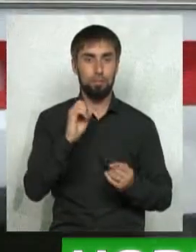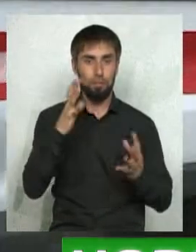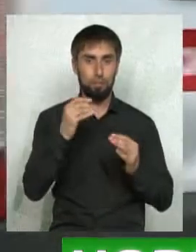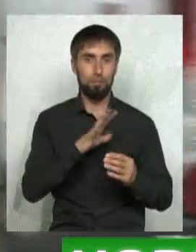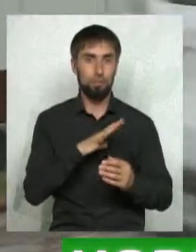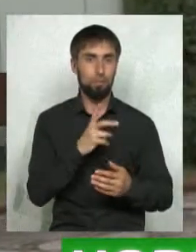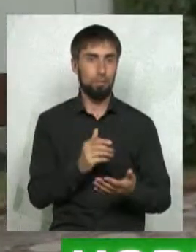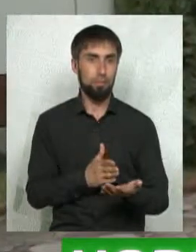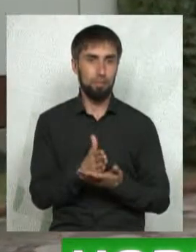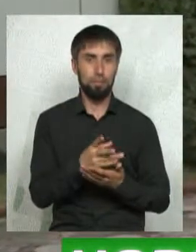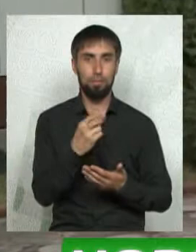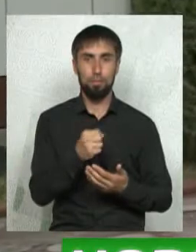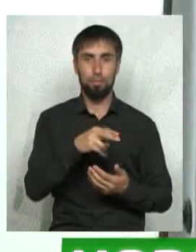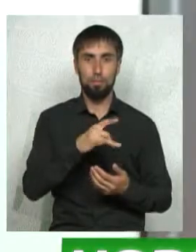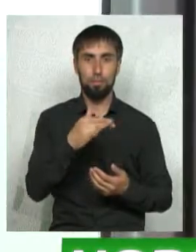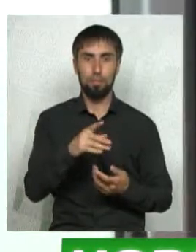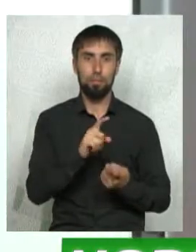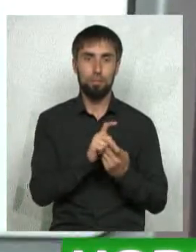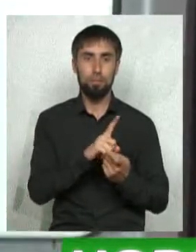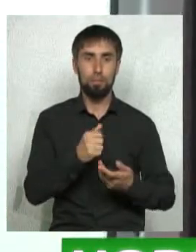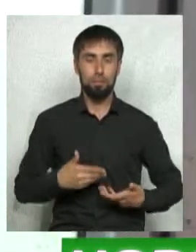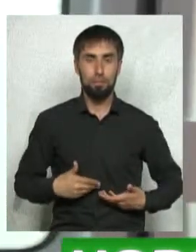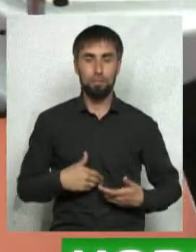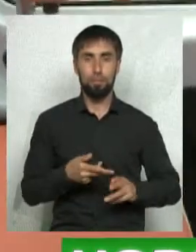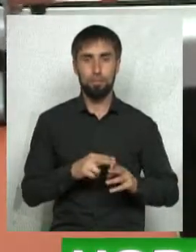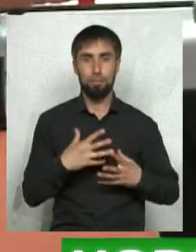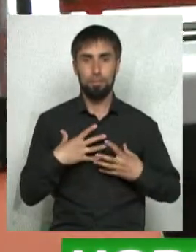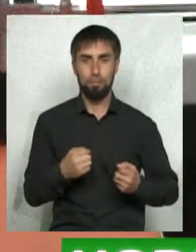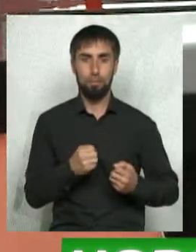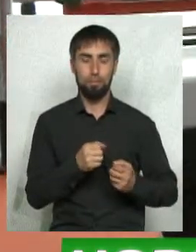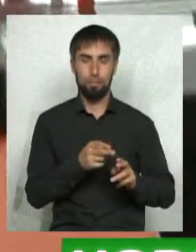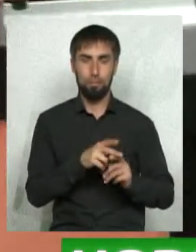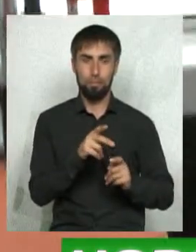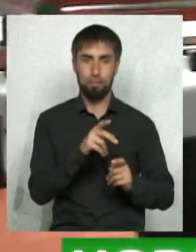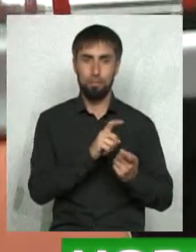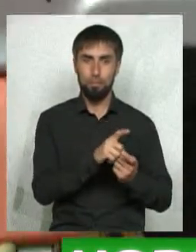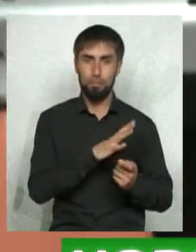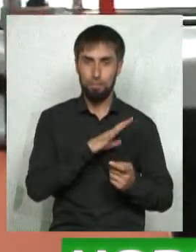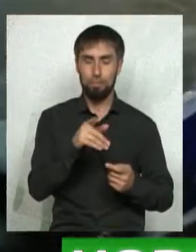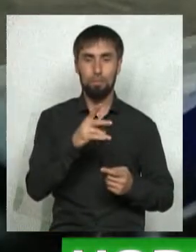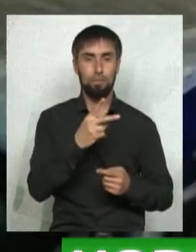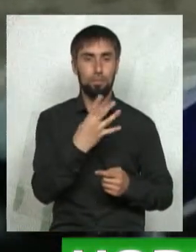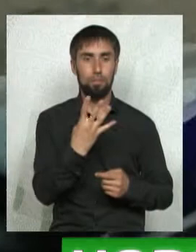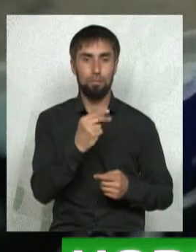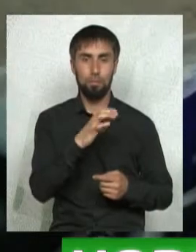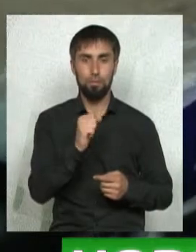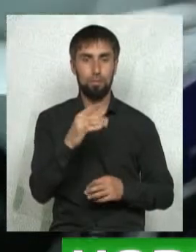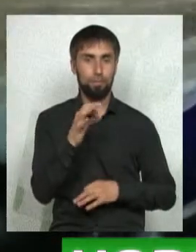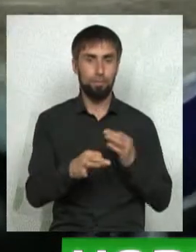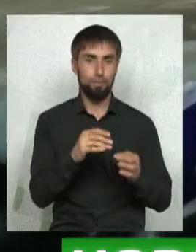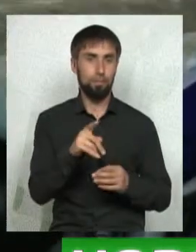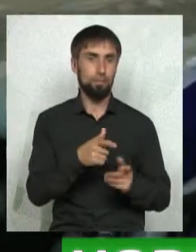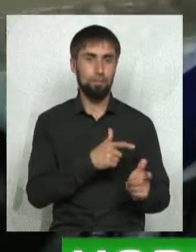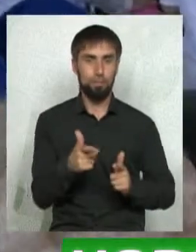находятся на выездах. На передовой борьбы за жизнь и здоровье людей. 24 часа в сутки. Они на чеку и готовы по первому же